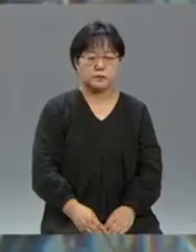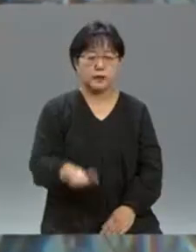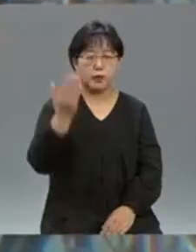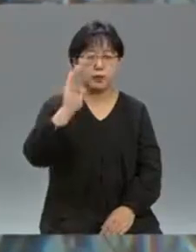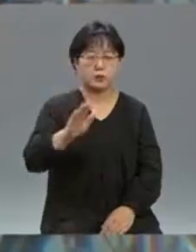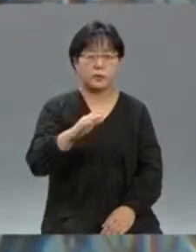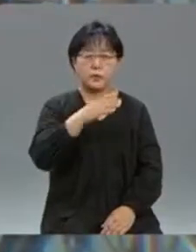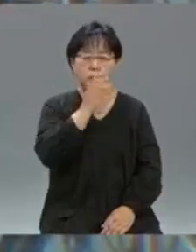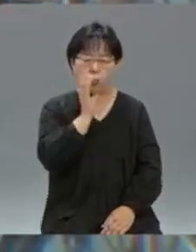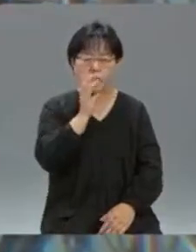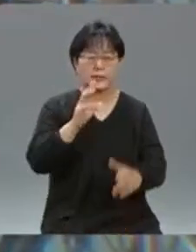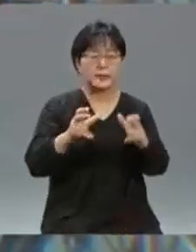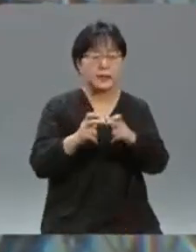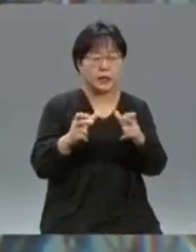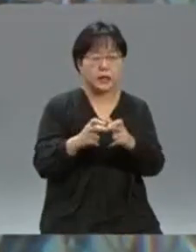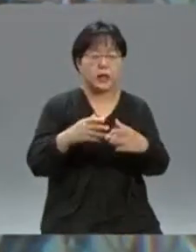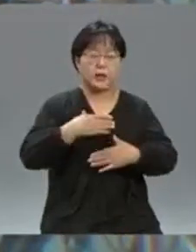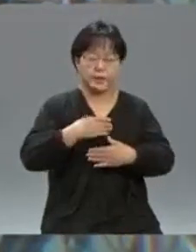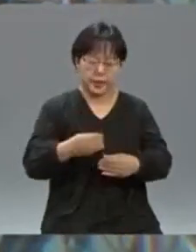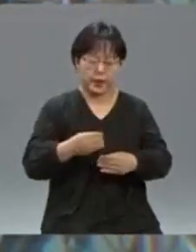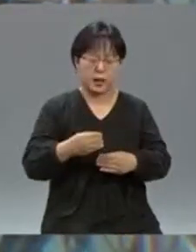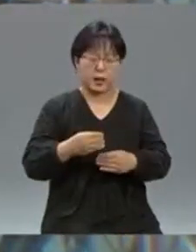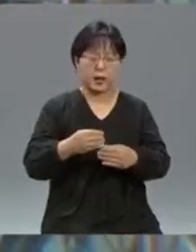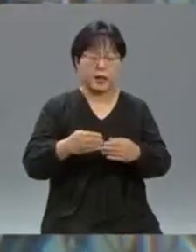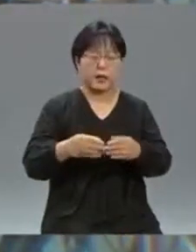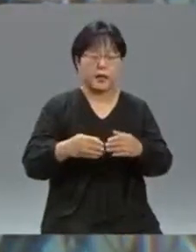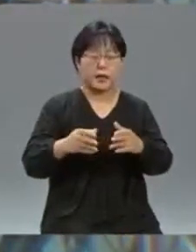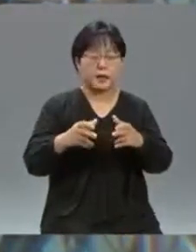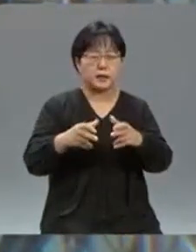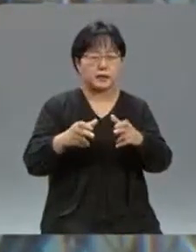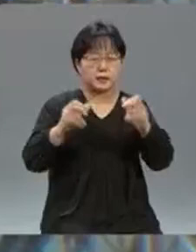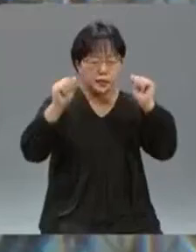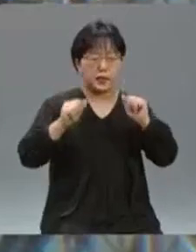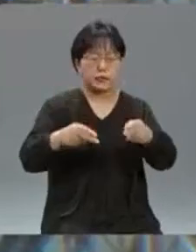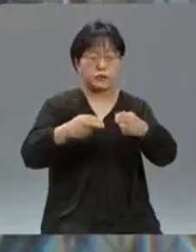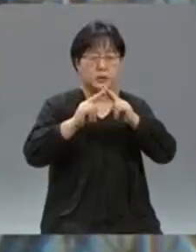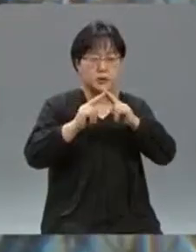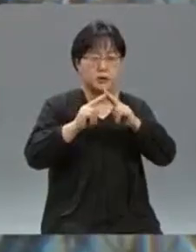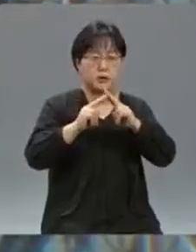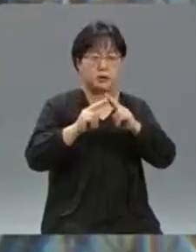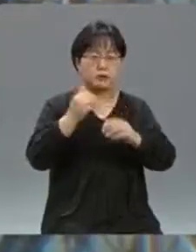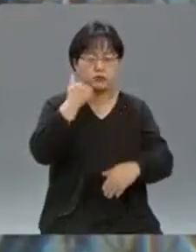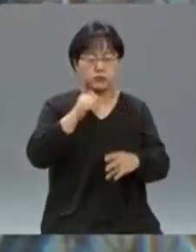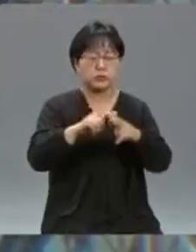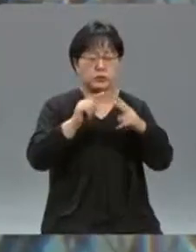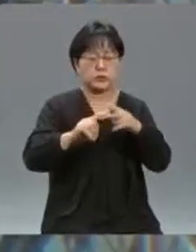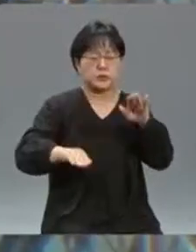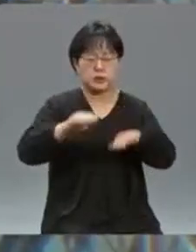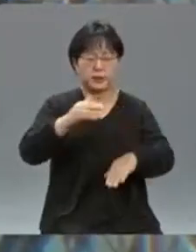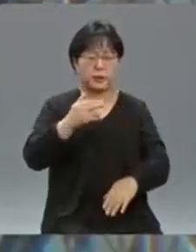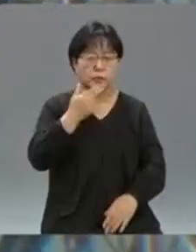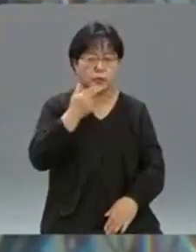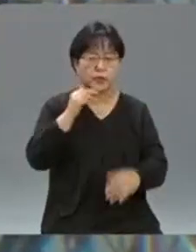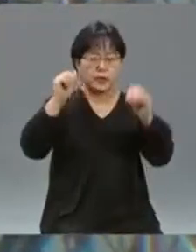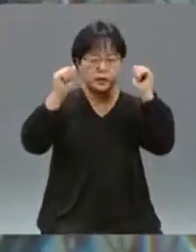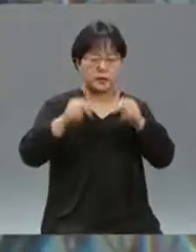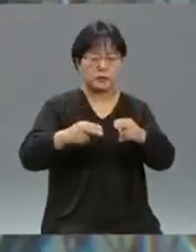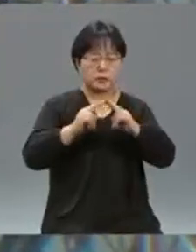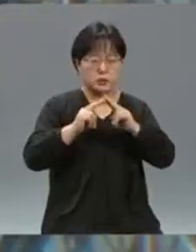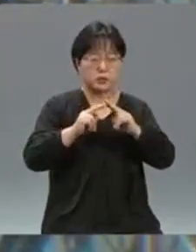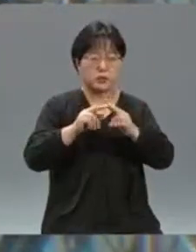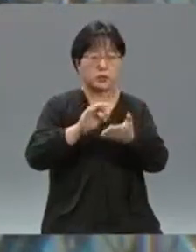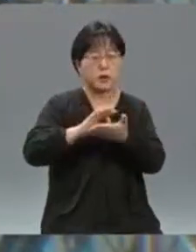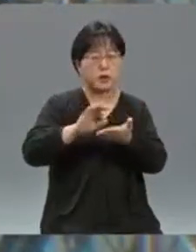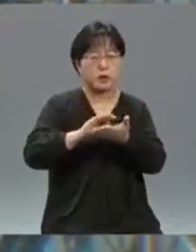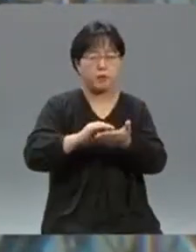요즘은 노인이나 장애인도 편하게 이용할 수 있는 무장의 체육 시설이 지어질 정도로 누구나 차별받지 않고 체육 시설 이용할 수